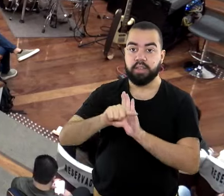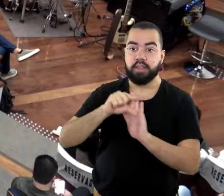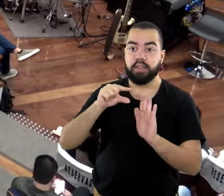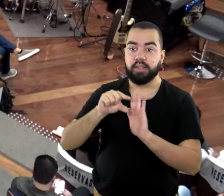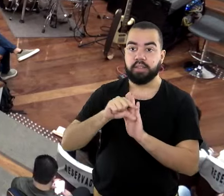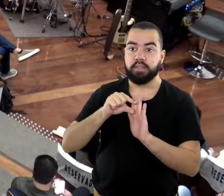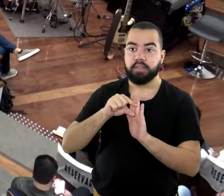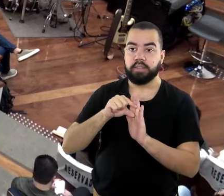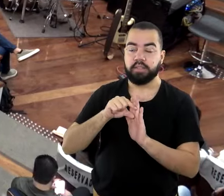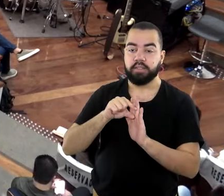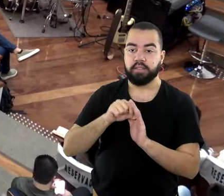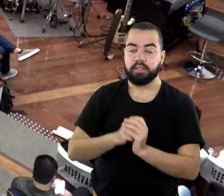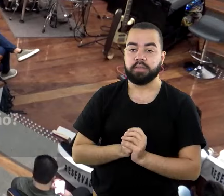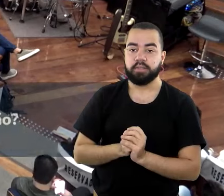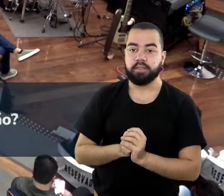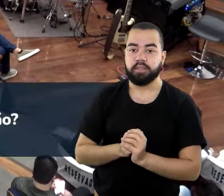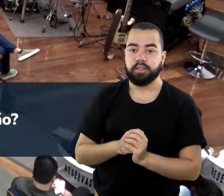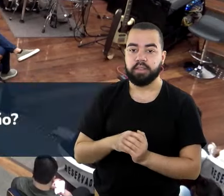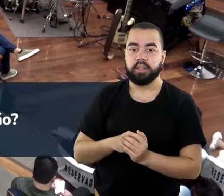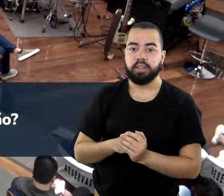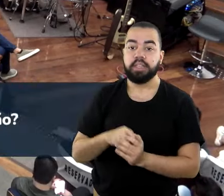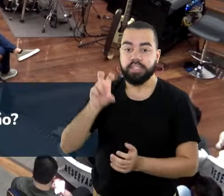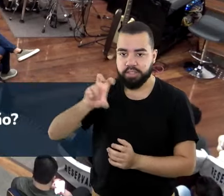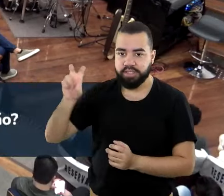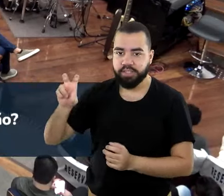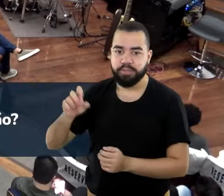55절부터. Isso, vamos ler todo mundo junto, 1, 2, 3 e...